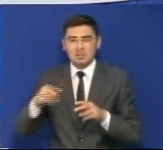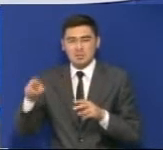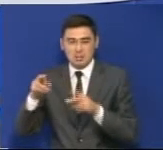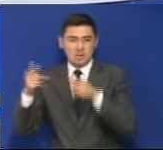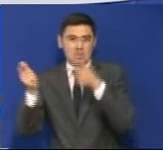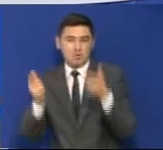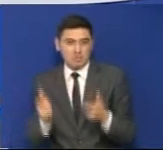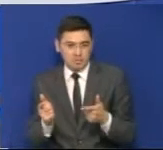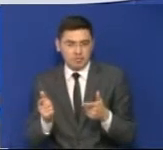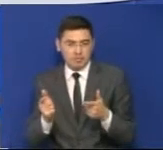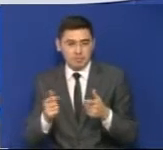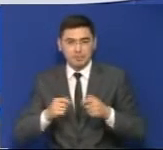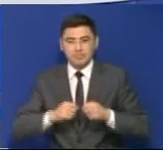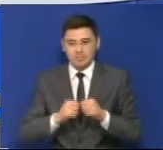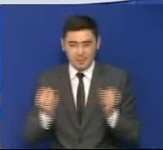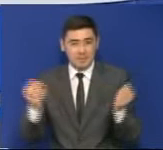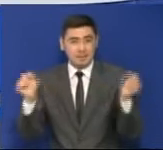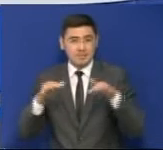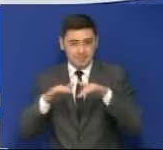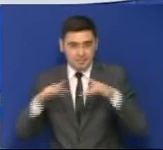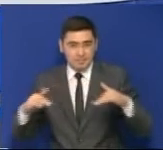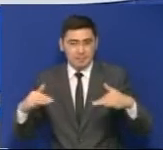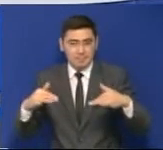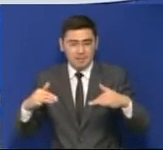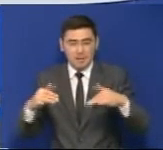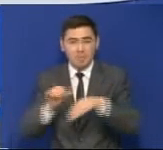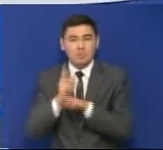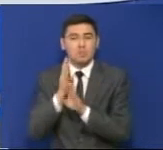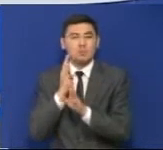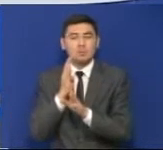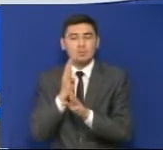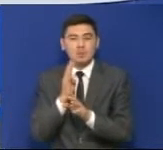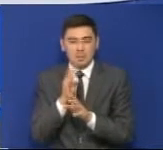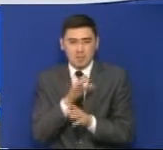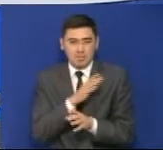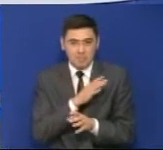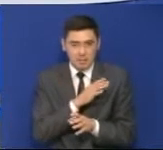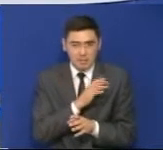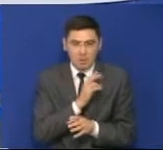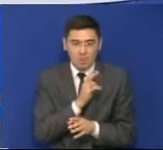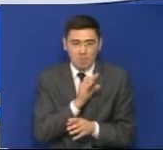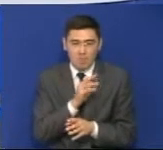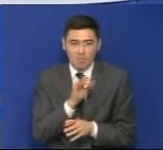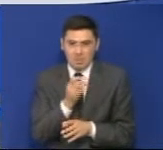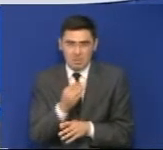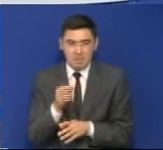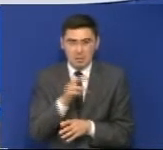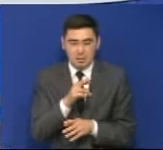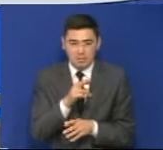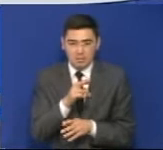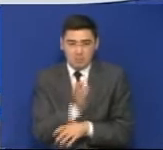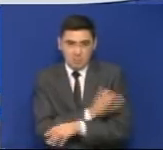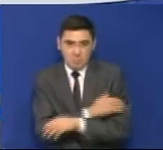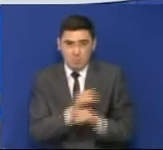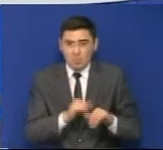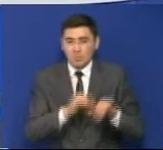достастығы үкіметтері басшыларының отырысына қатысқан ол алдымен шағын кеңесте сауда кооперацияларын күшейтіп, әріптестік